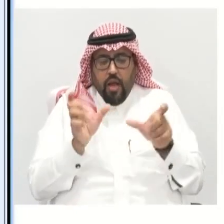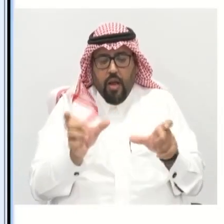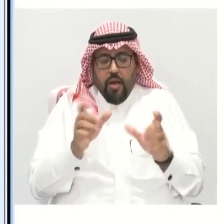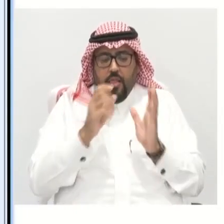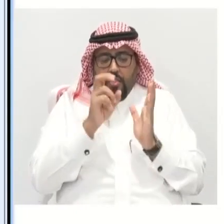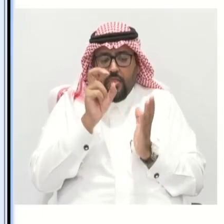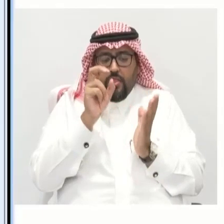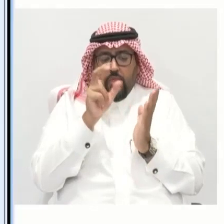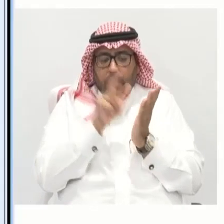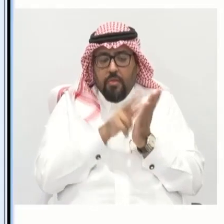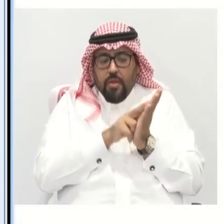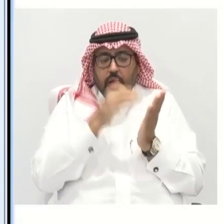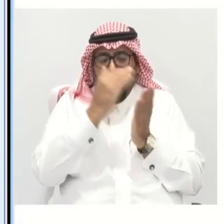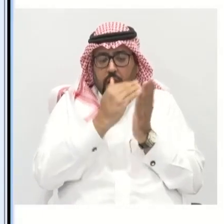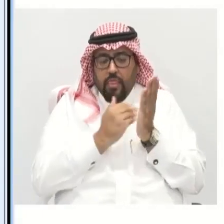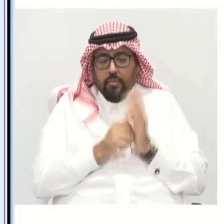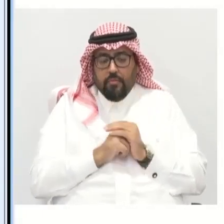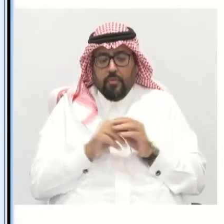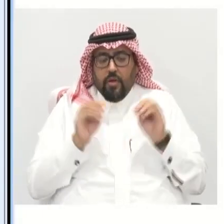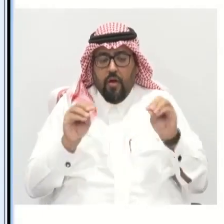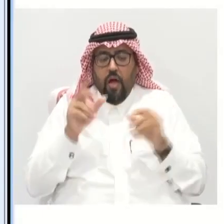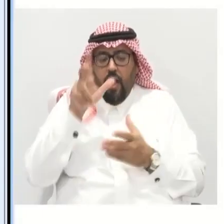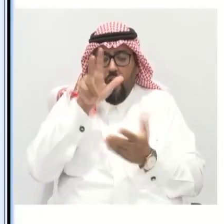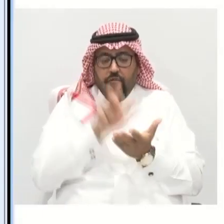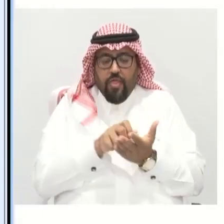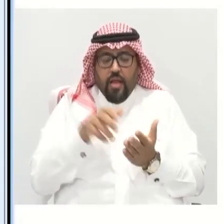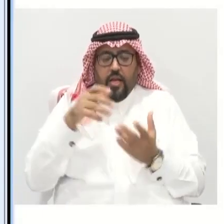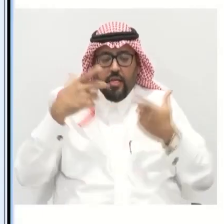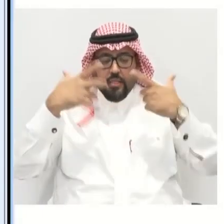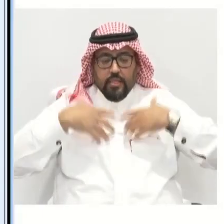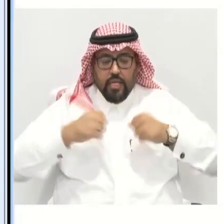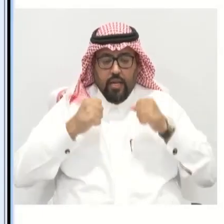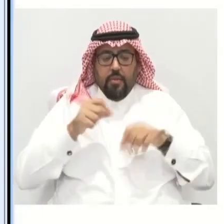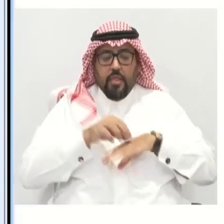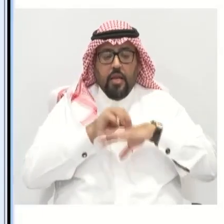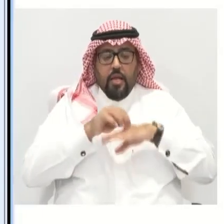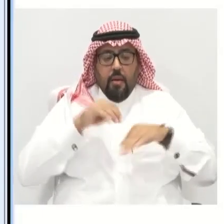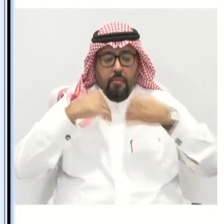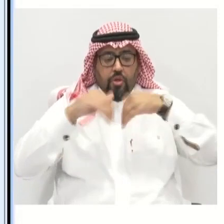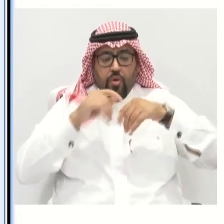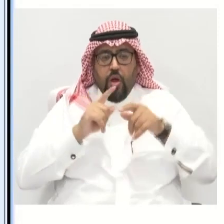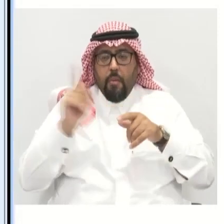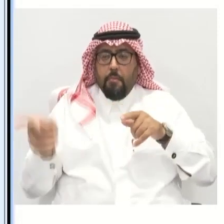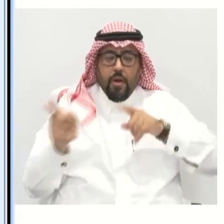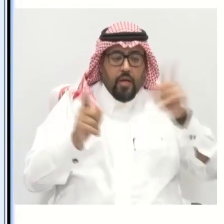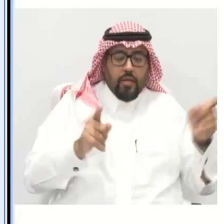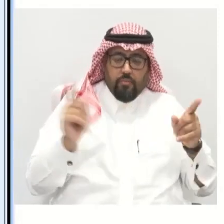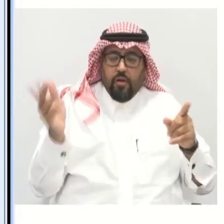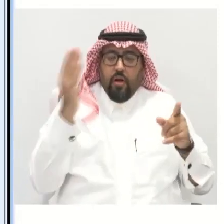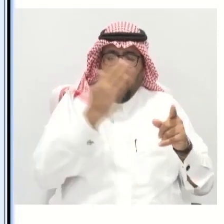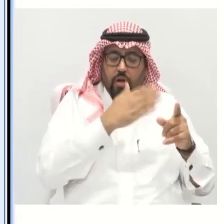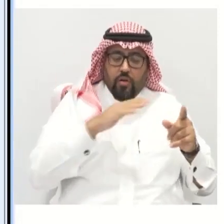وتطبيق الانظمه تتولى المحافظه على سلامه الناس في الطرق بين المناطق والمدن